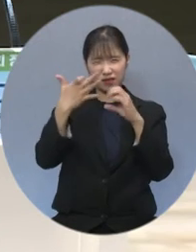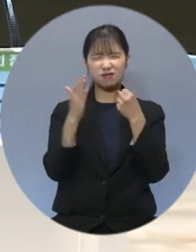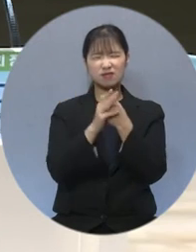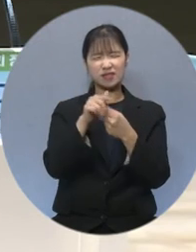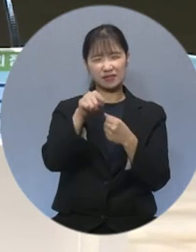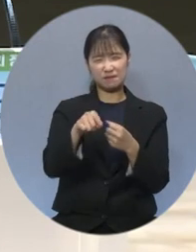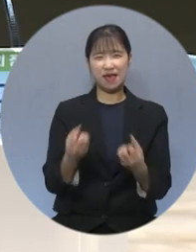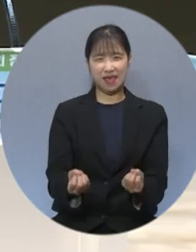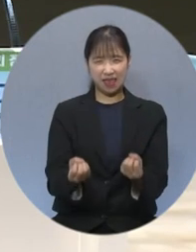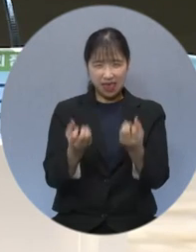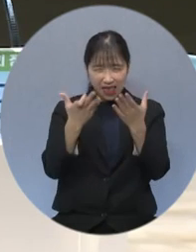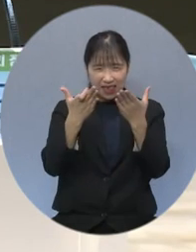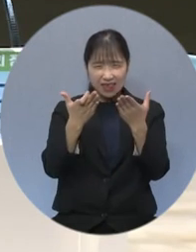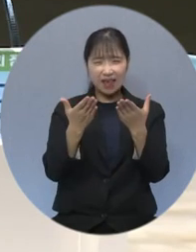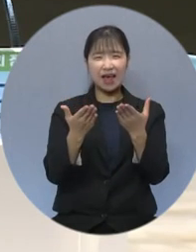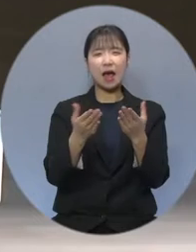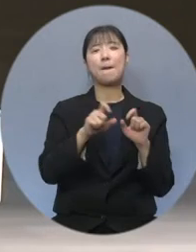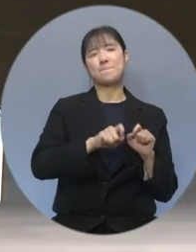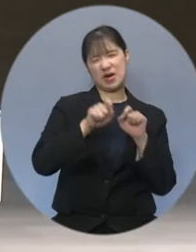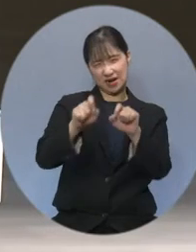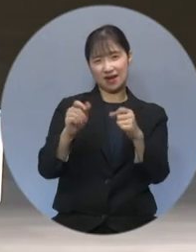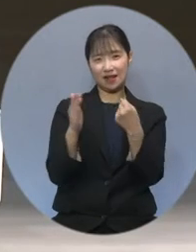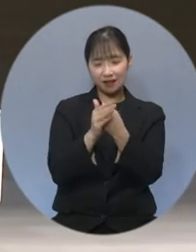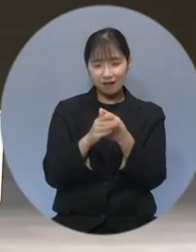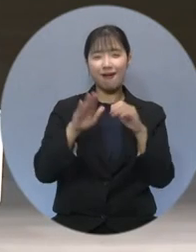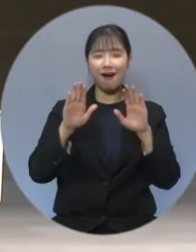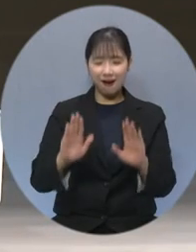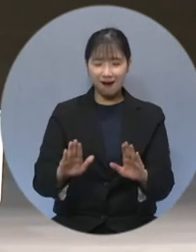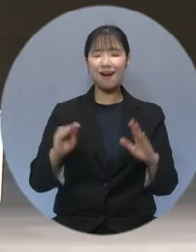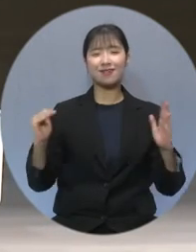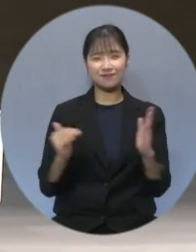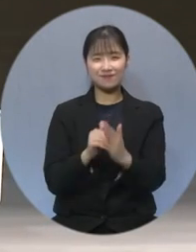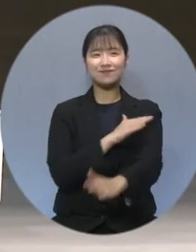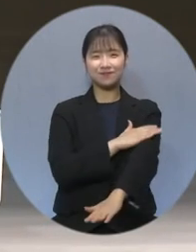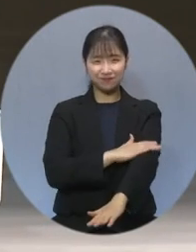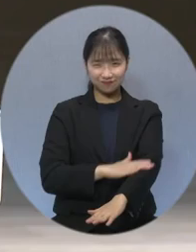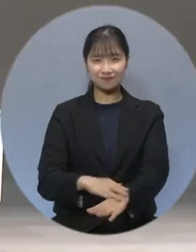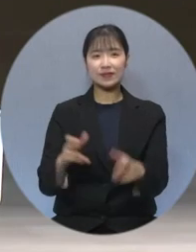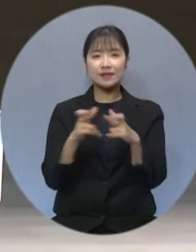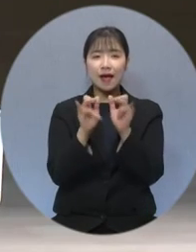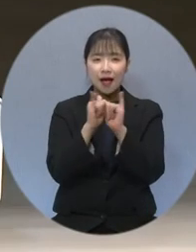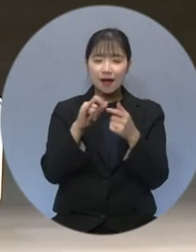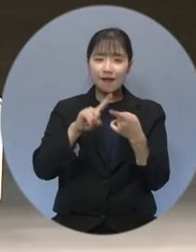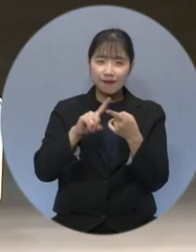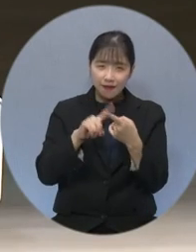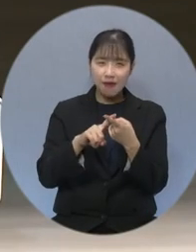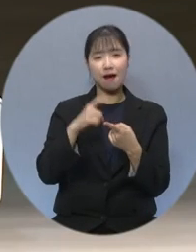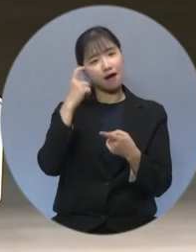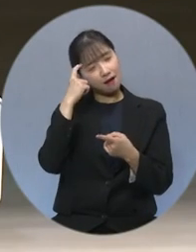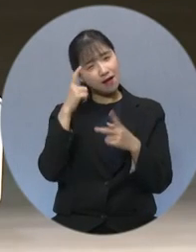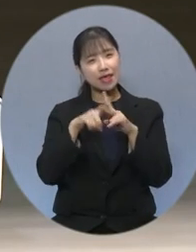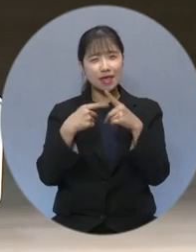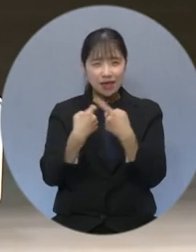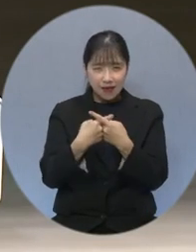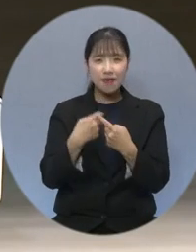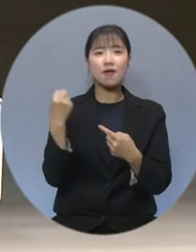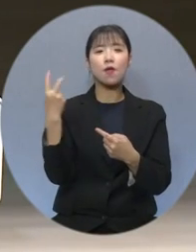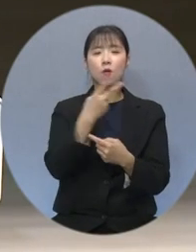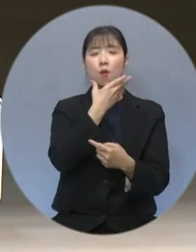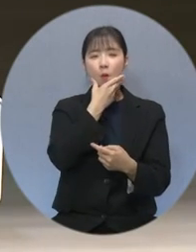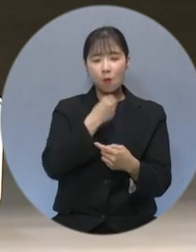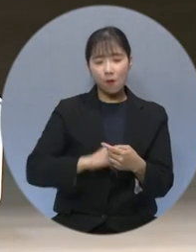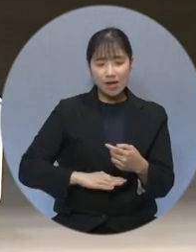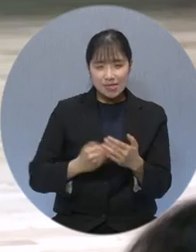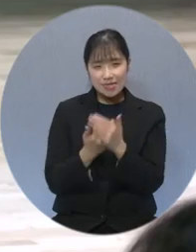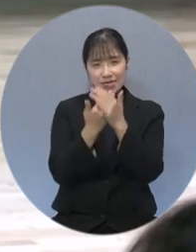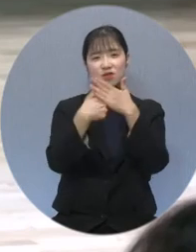미뤄졌던 군산시 장애인의 날 행사가 무사히 끝났습니다. 장애인에 대한 이해와 복지 증진을 계기로 마련된